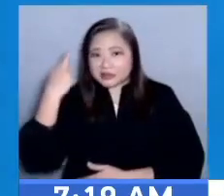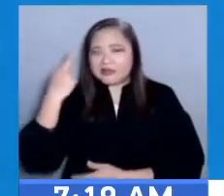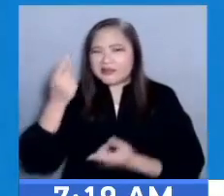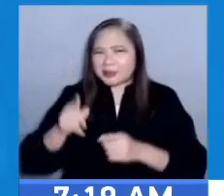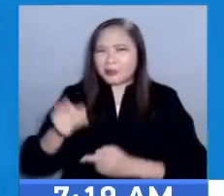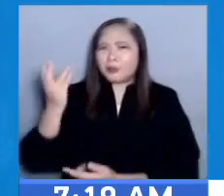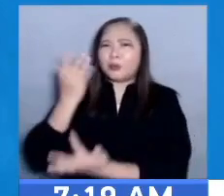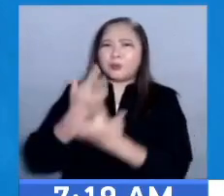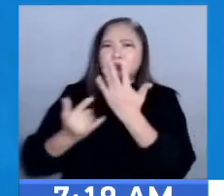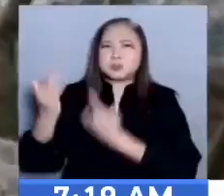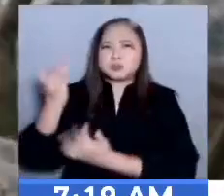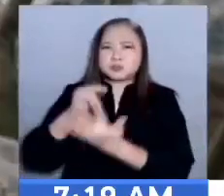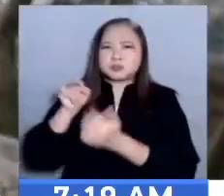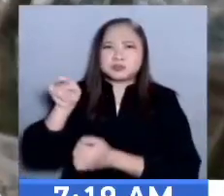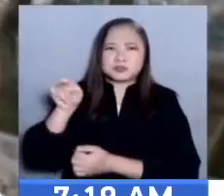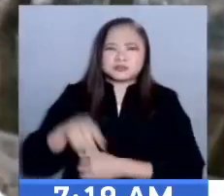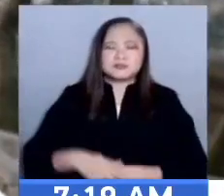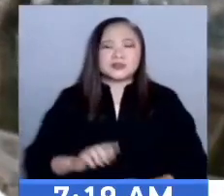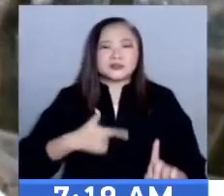James?